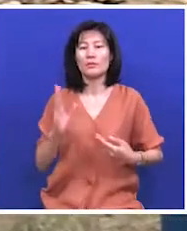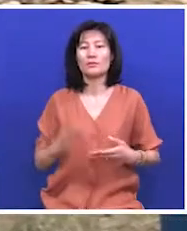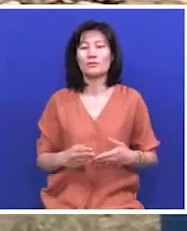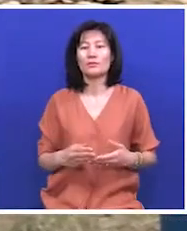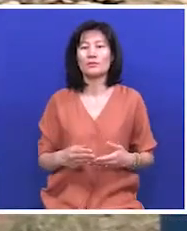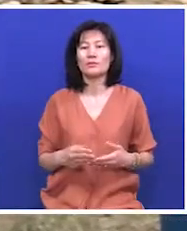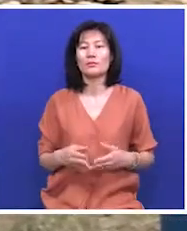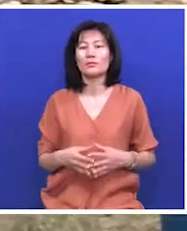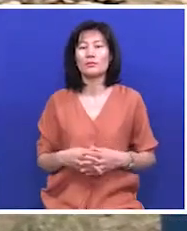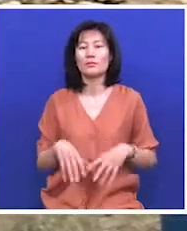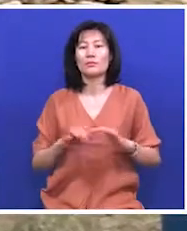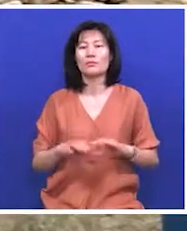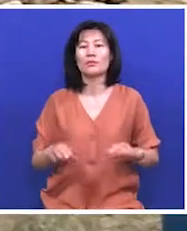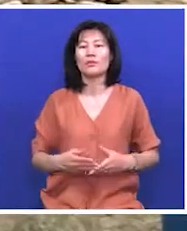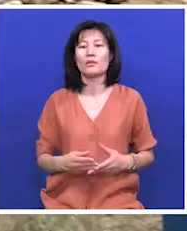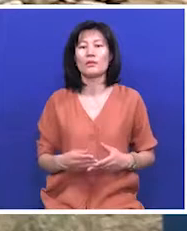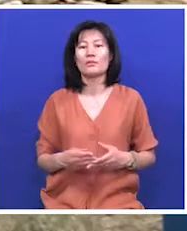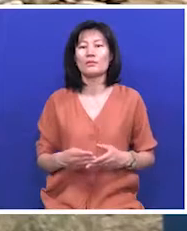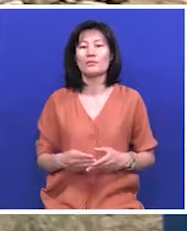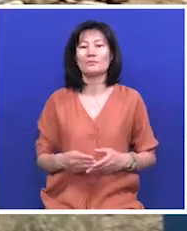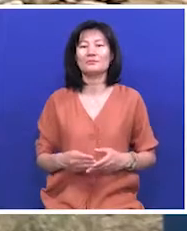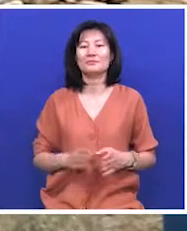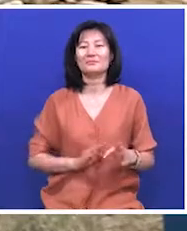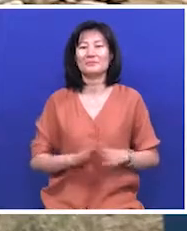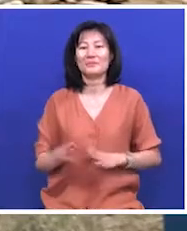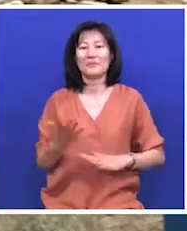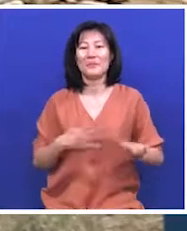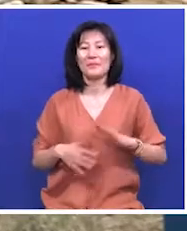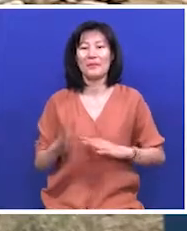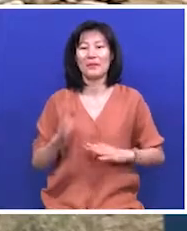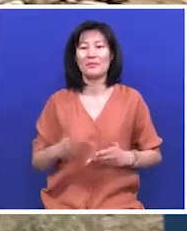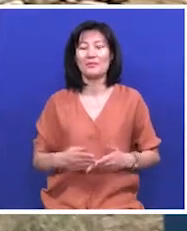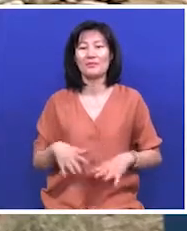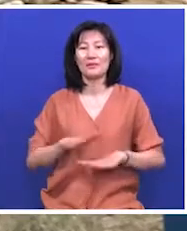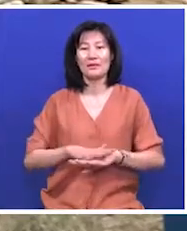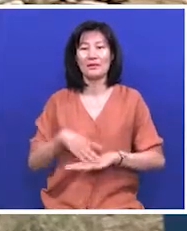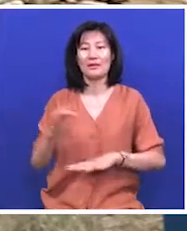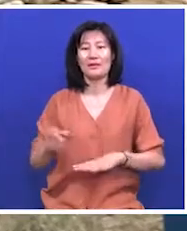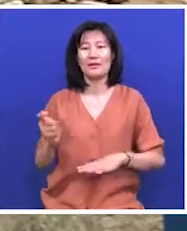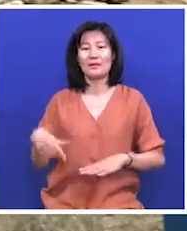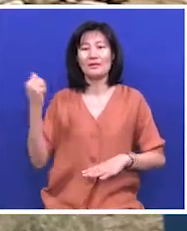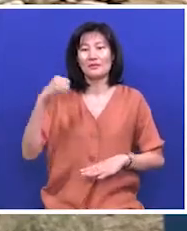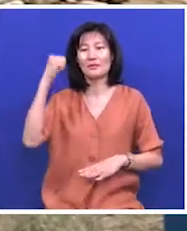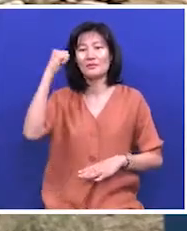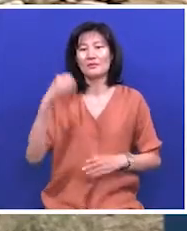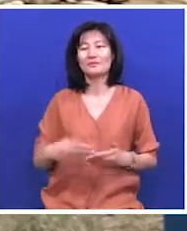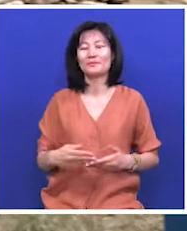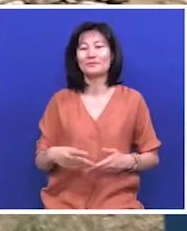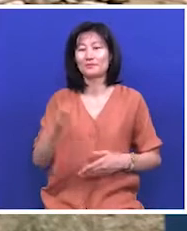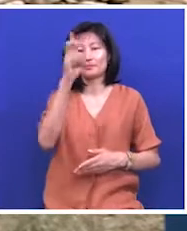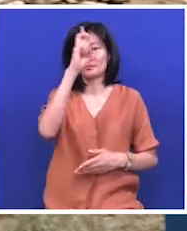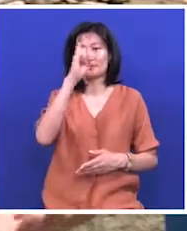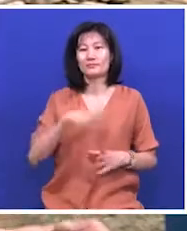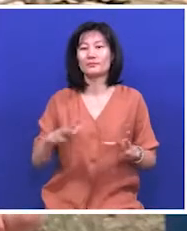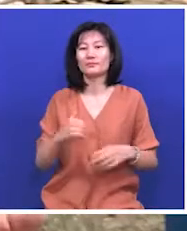киімімізді кидік, киімсіз қашқанбыз. Балаларымыз түрсімен қашқан, бәріне жеткізді. Халқыма рахмет менің. Сосын